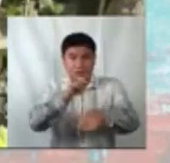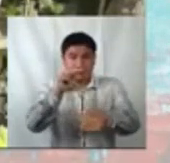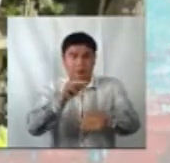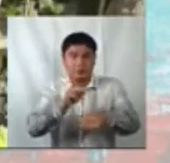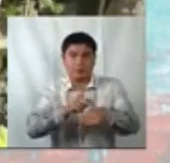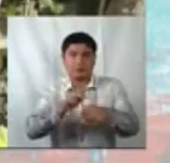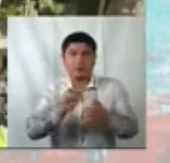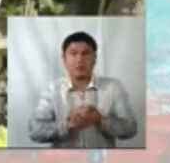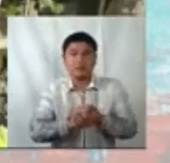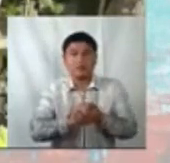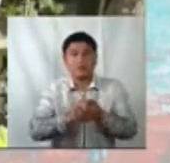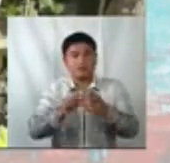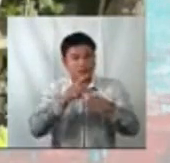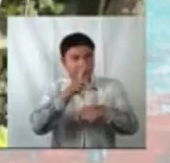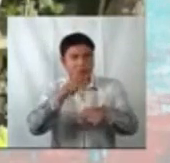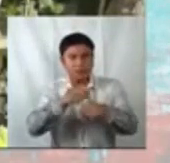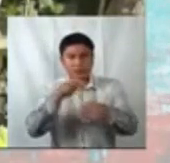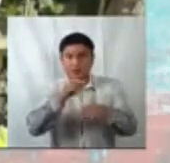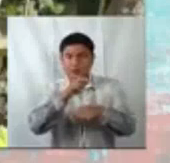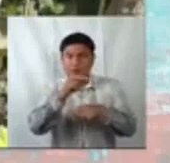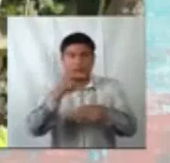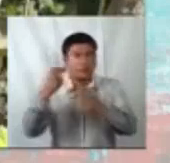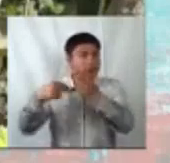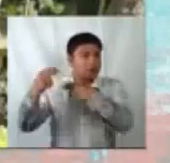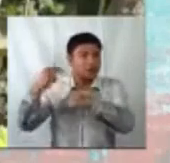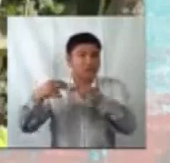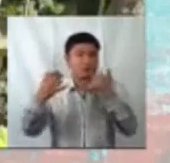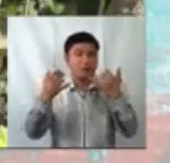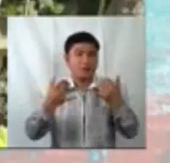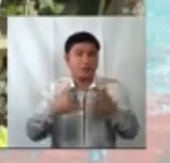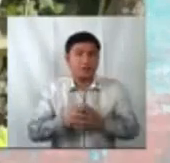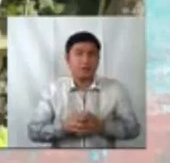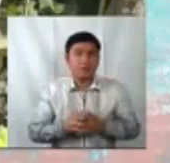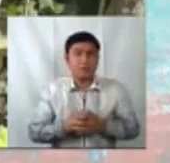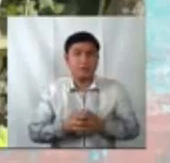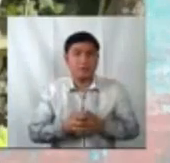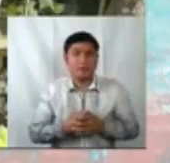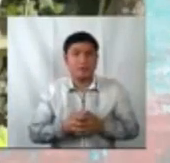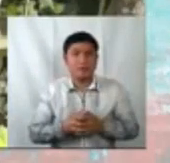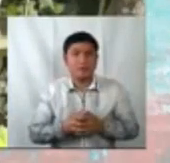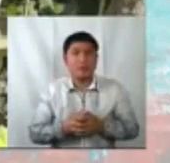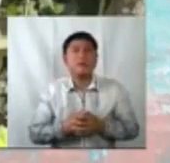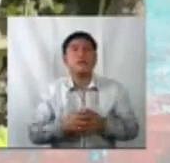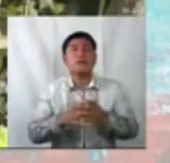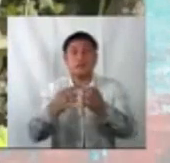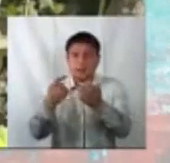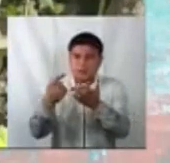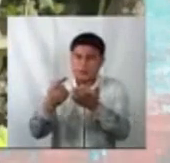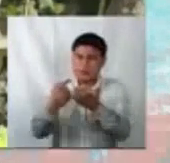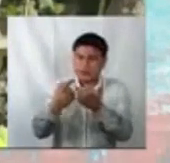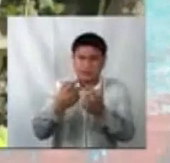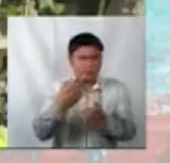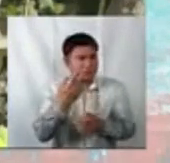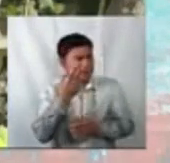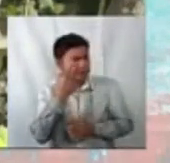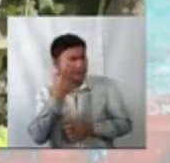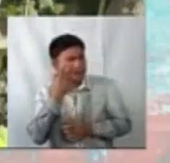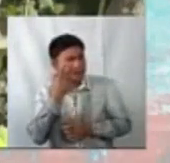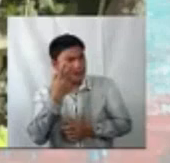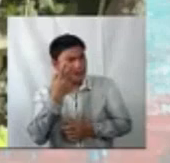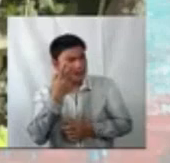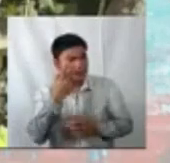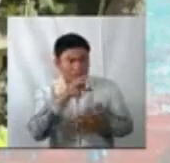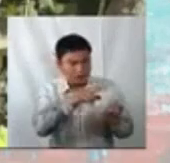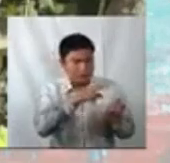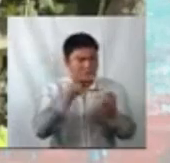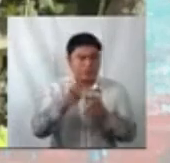Historical Association governors, ang sinasabi nila, they took on Aguinaldo's statement. Yung sinabi